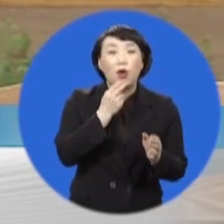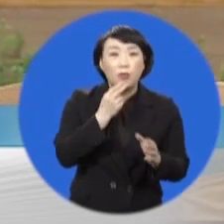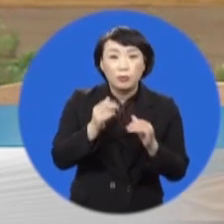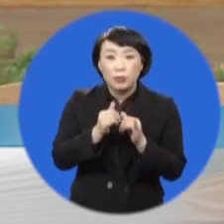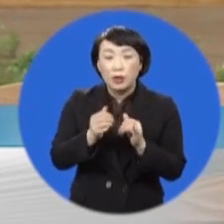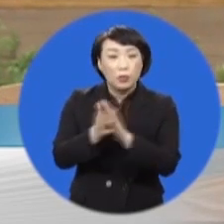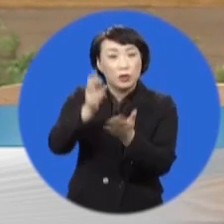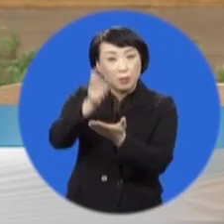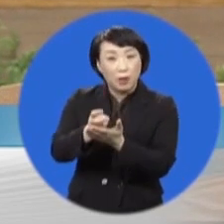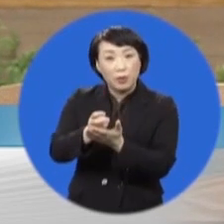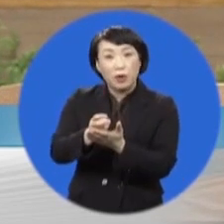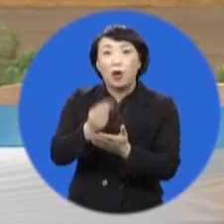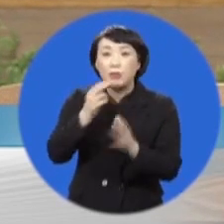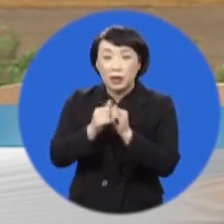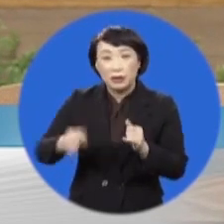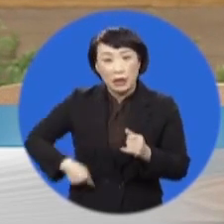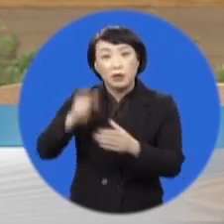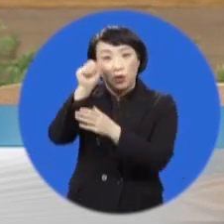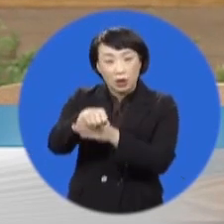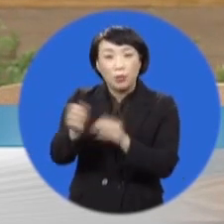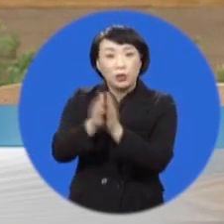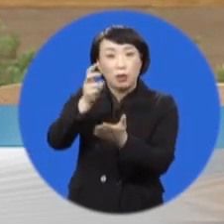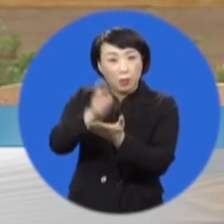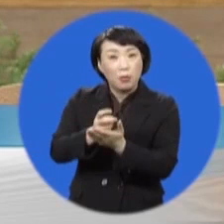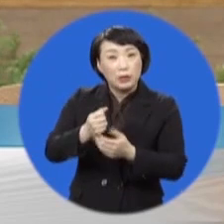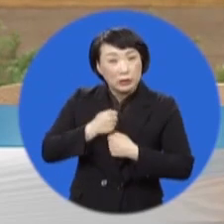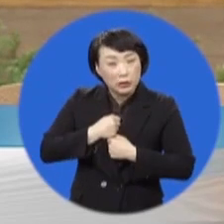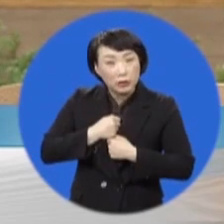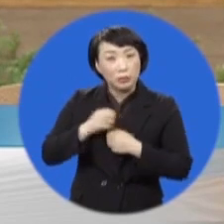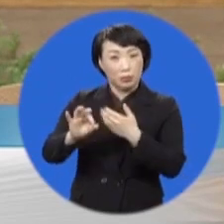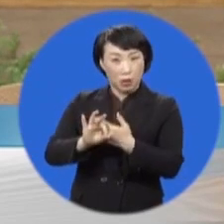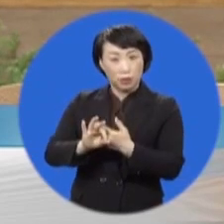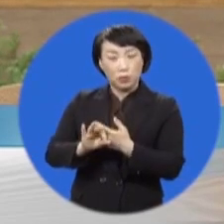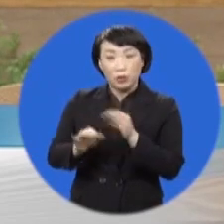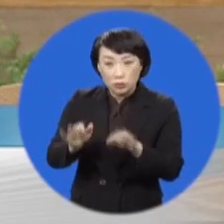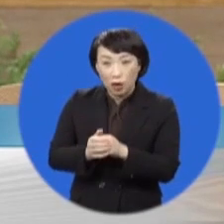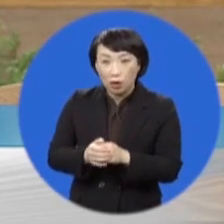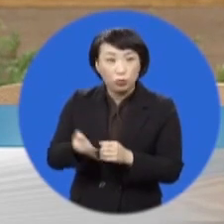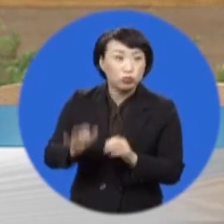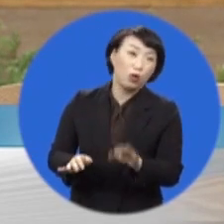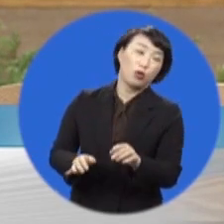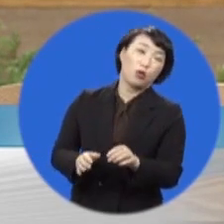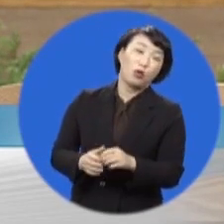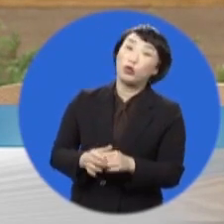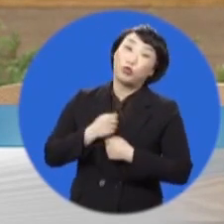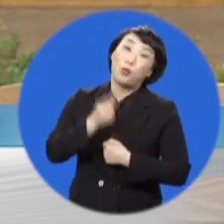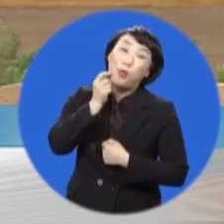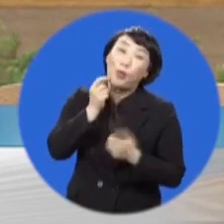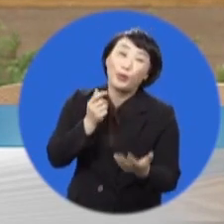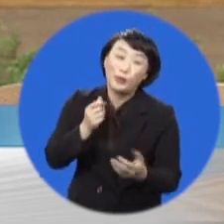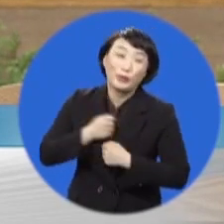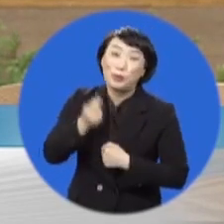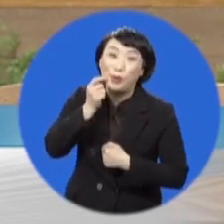도 양심이 허락해 도 율법을 지킬 수 지킨다면 그러나 지킬 수 없다는 7조